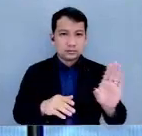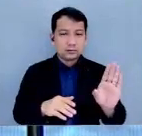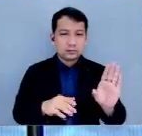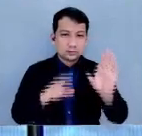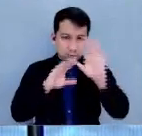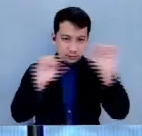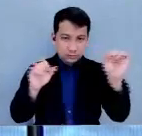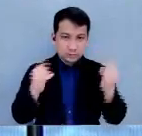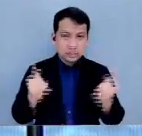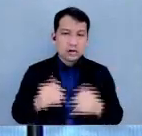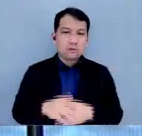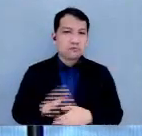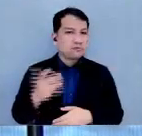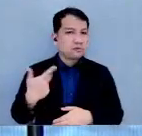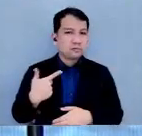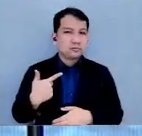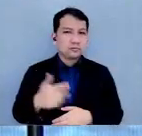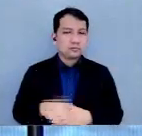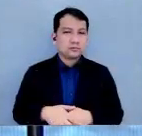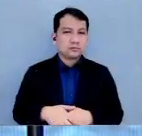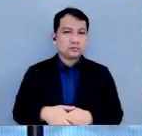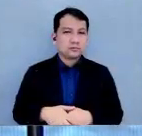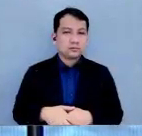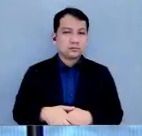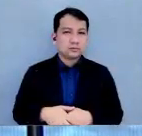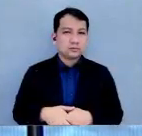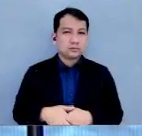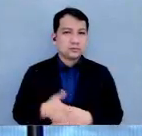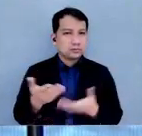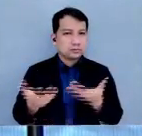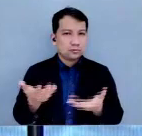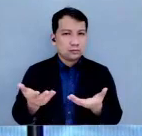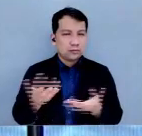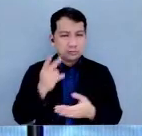karon. Wala pa naman po.